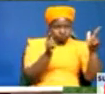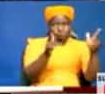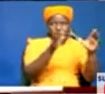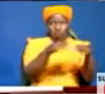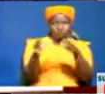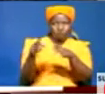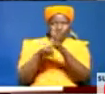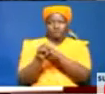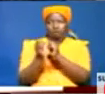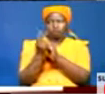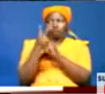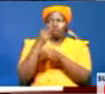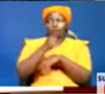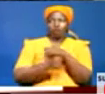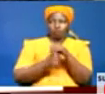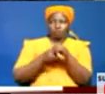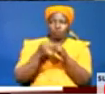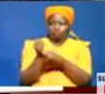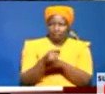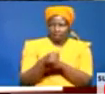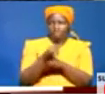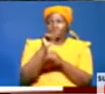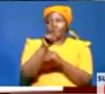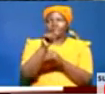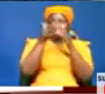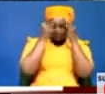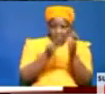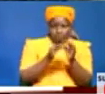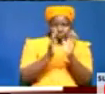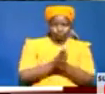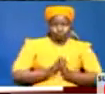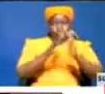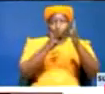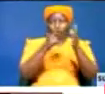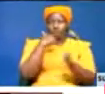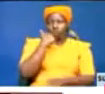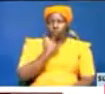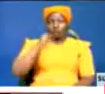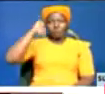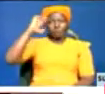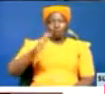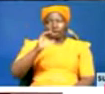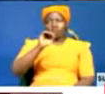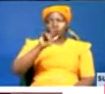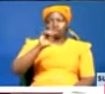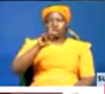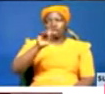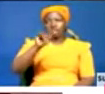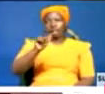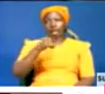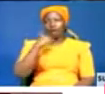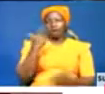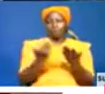12. Ni uamuzi uliopongezwa na mwanasiasa Muitalel Olekenta, huku wale waliofurushwa wakiapa kupinga